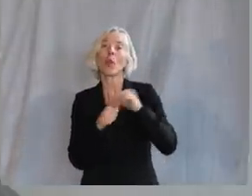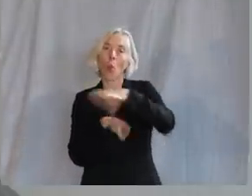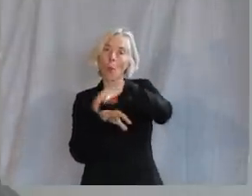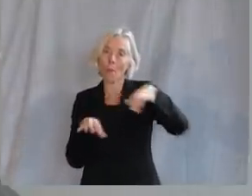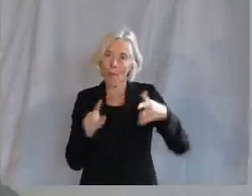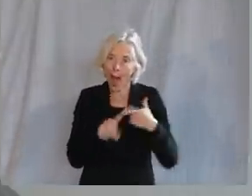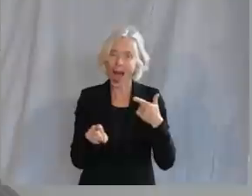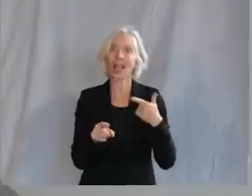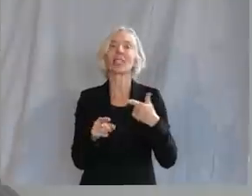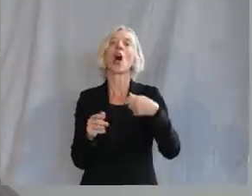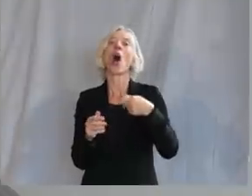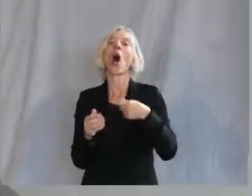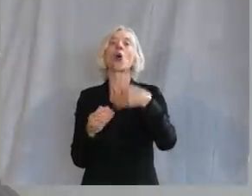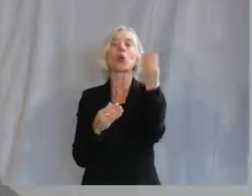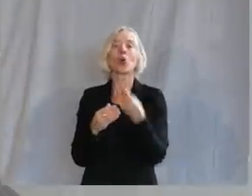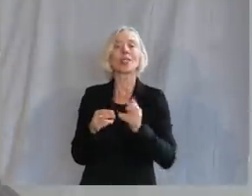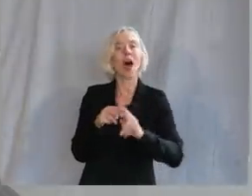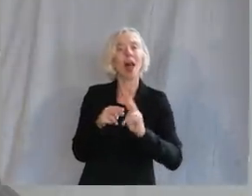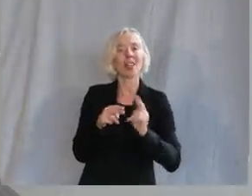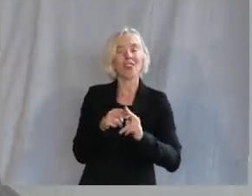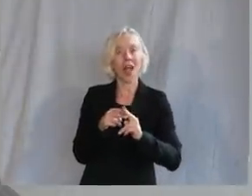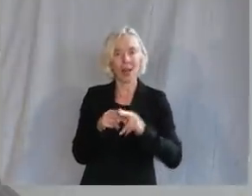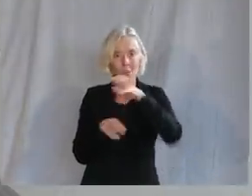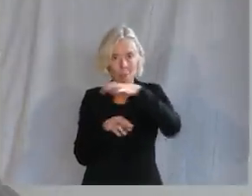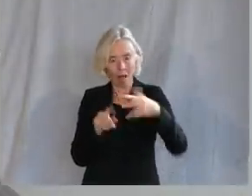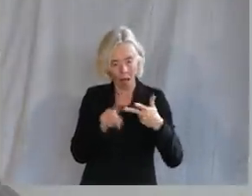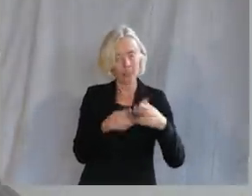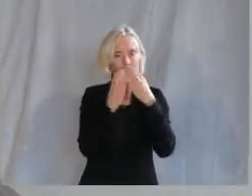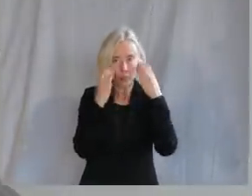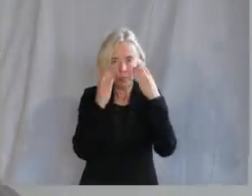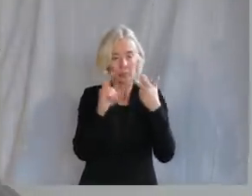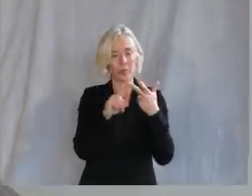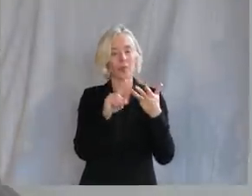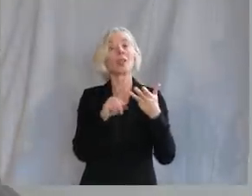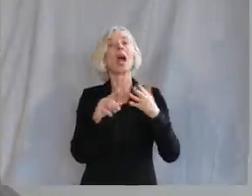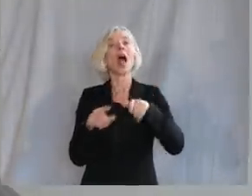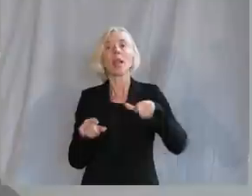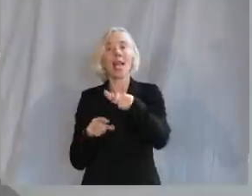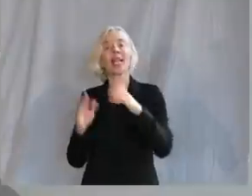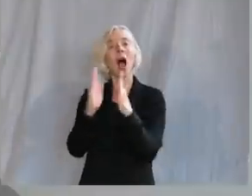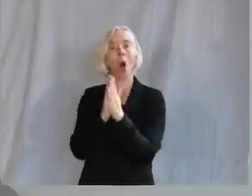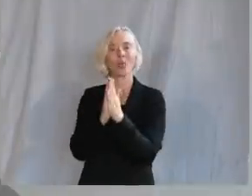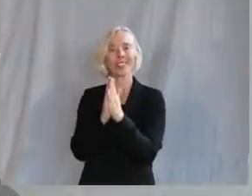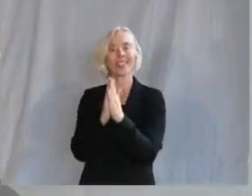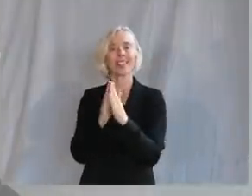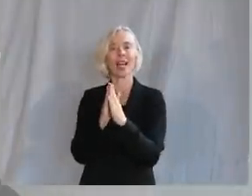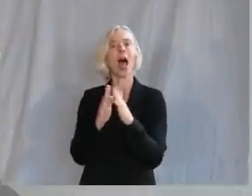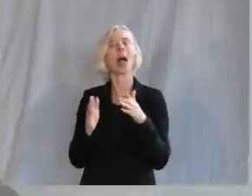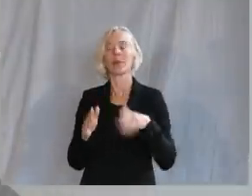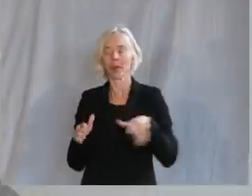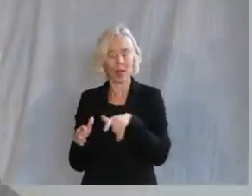und auch bei der Lechhauser Kirchweih, die am Wochenende starten wird, gilt auf dem gesamten Gelände eine